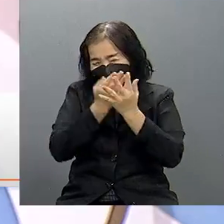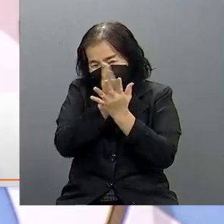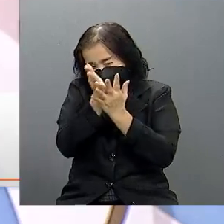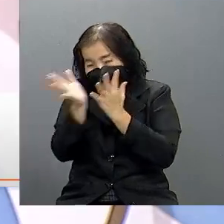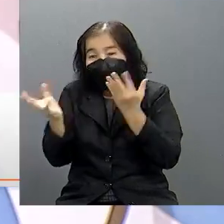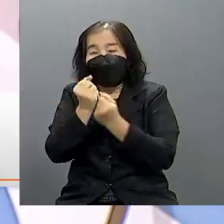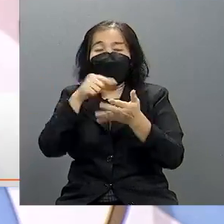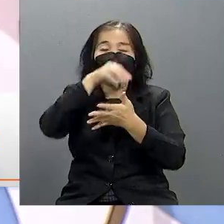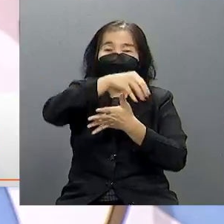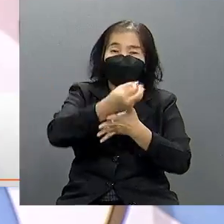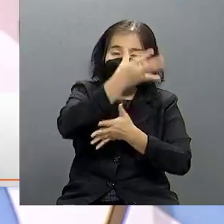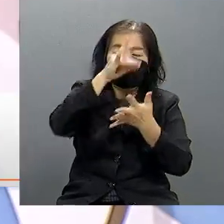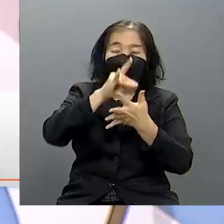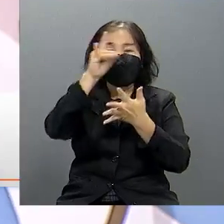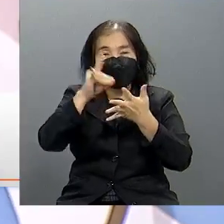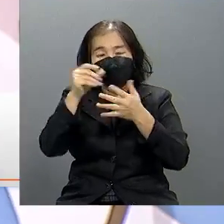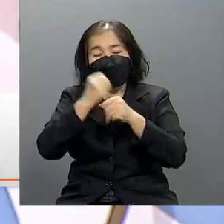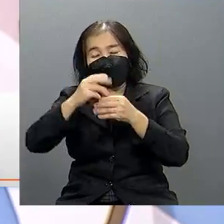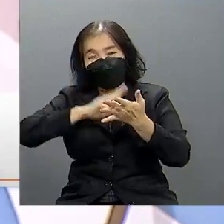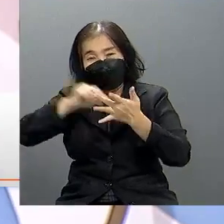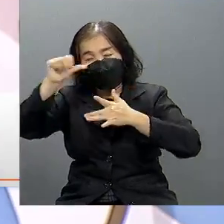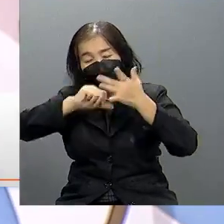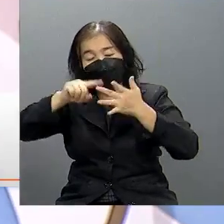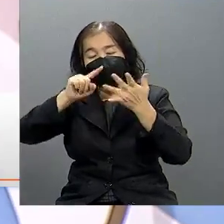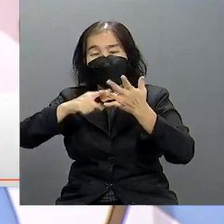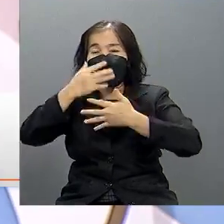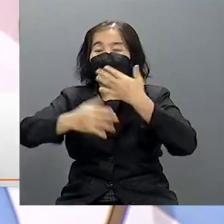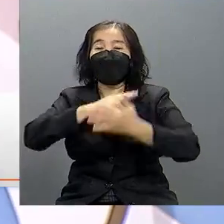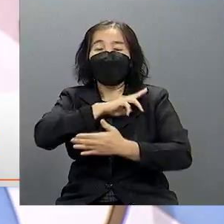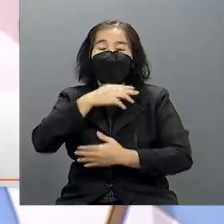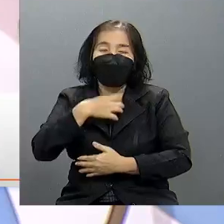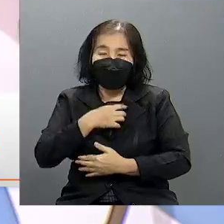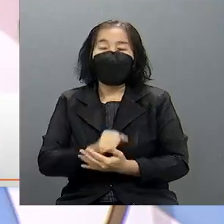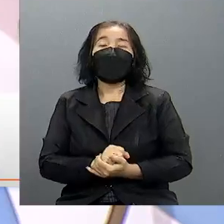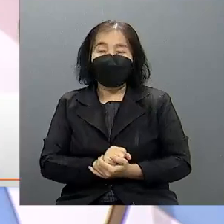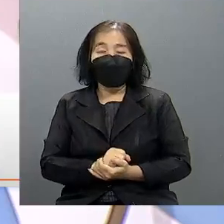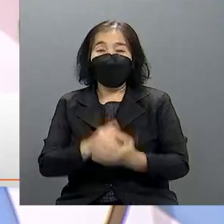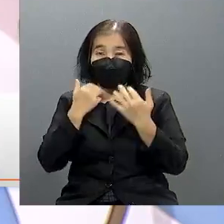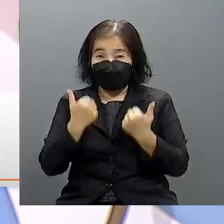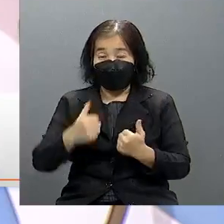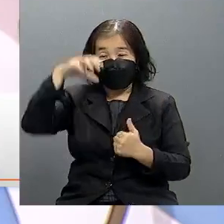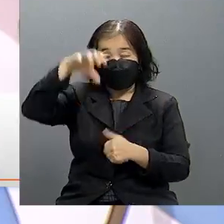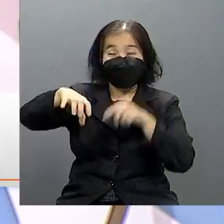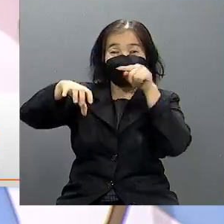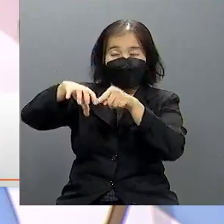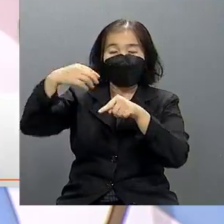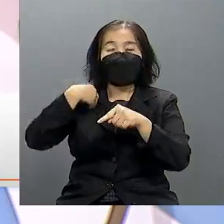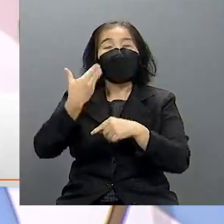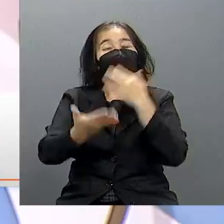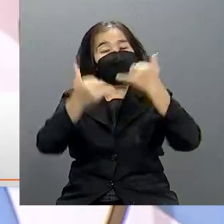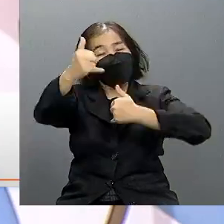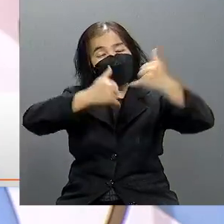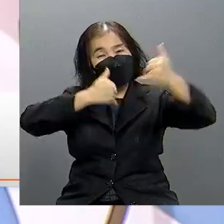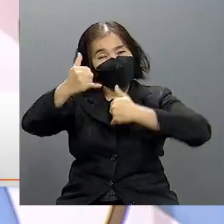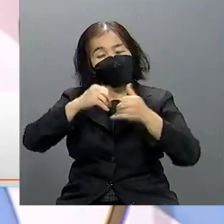สัตว์การแปรรูปรวมถึงการทำการตลาดนั่นเองค่ะและนอกเหนือจากนี้นะคะที่แห่งนี้ยังเป็นที่เรียนรู้มอบทักษะความรู้ต่